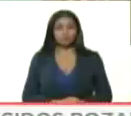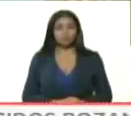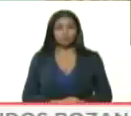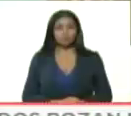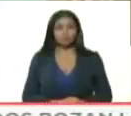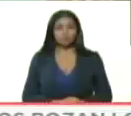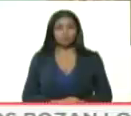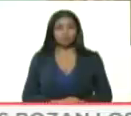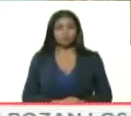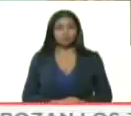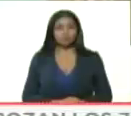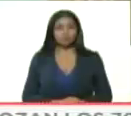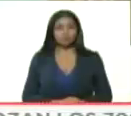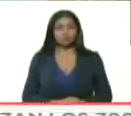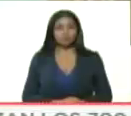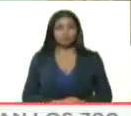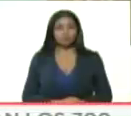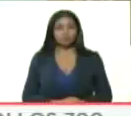美方政府和委内瑞拉人民为疫情的